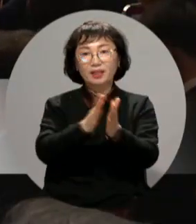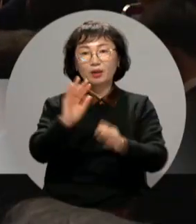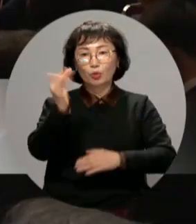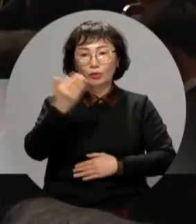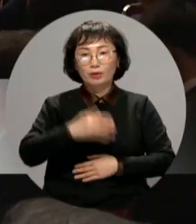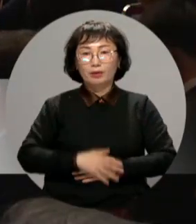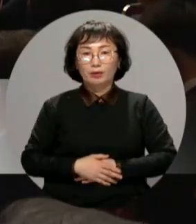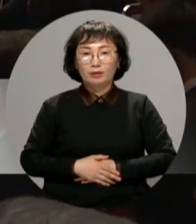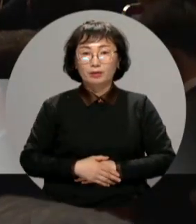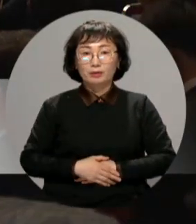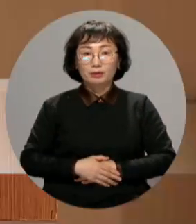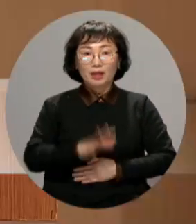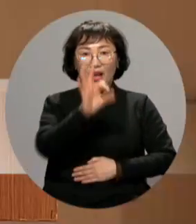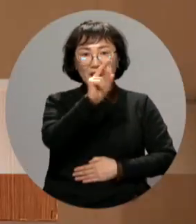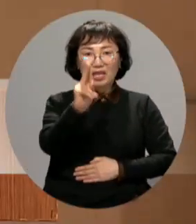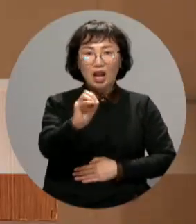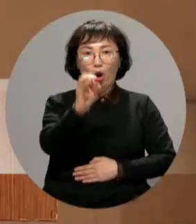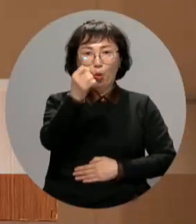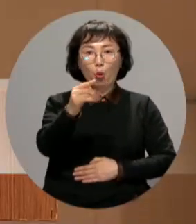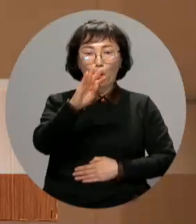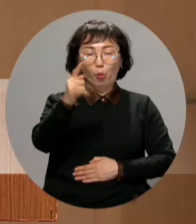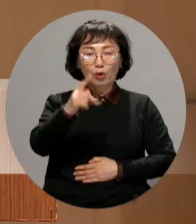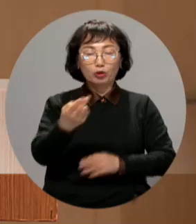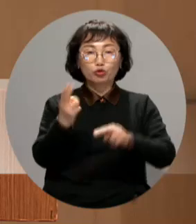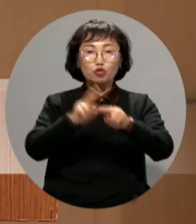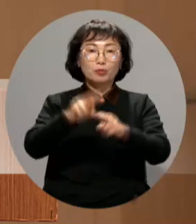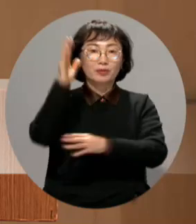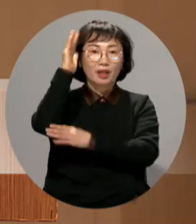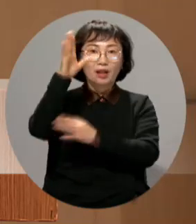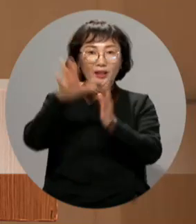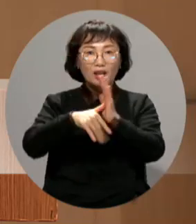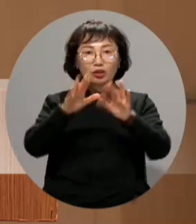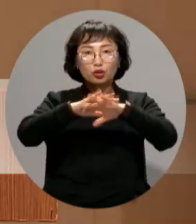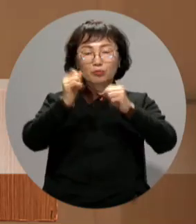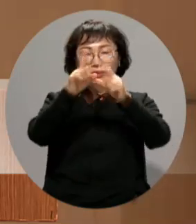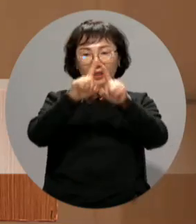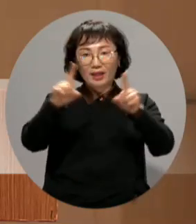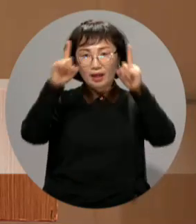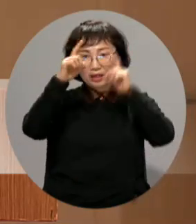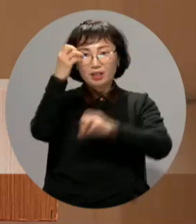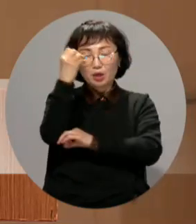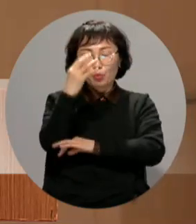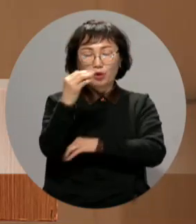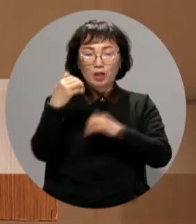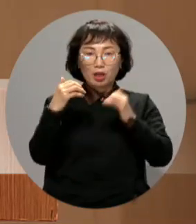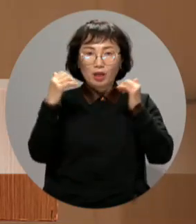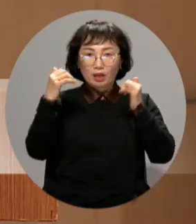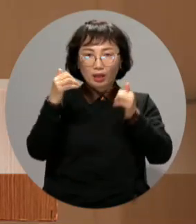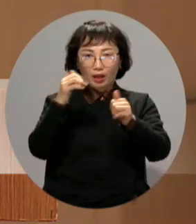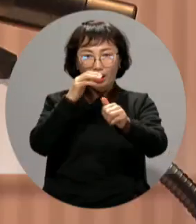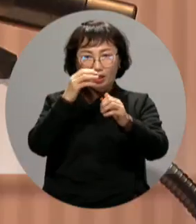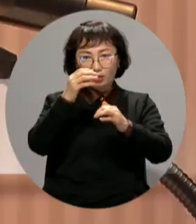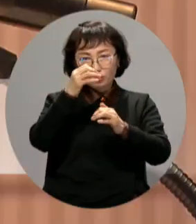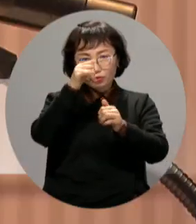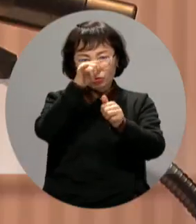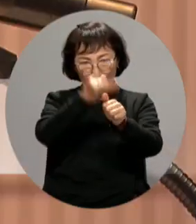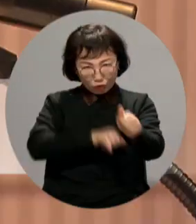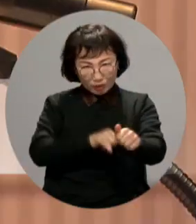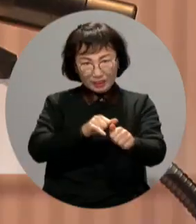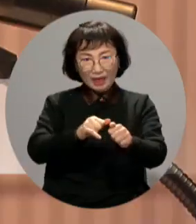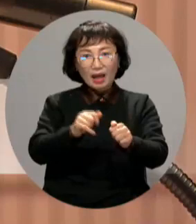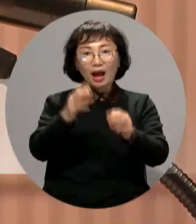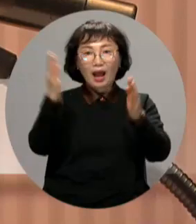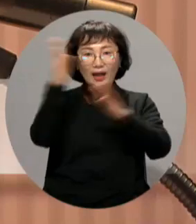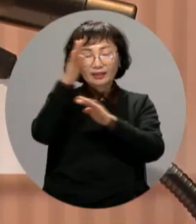시작했습니다. 양호봉 총장은 취임사에서 전북대를 기본에 충실한 학생 중심 대학이자 지역